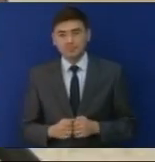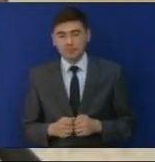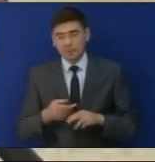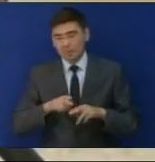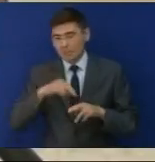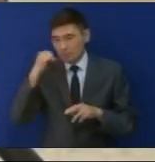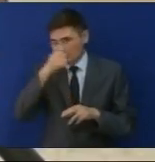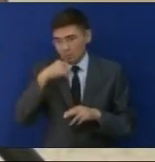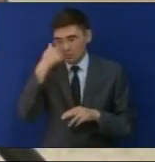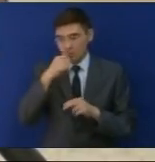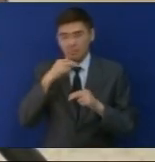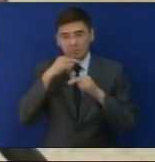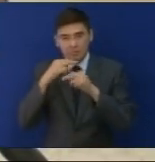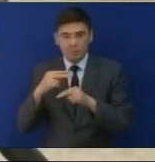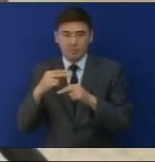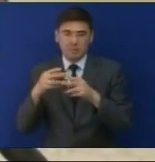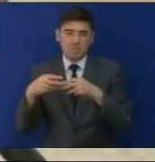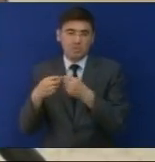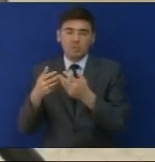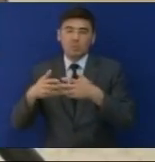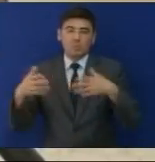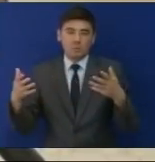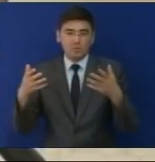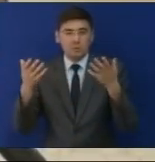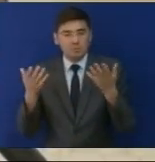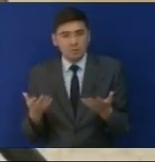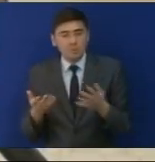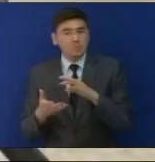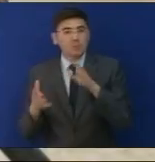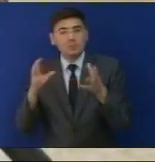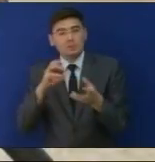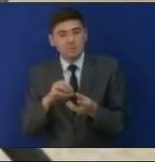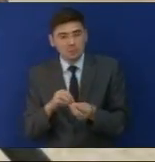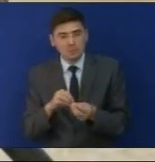году уделяется большое внимание, получили соответствующие